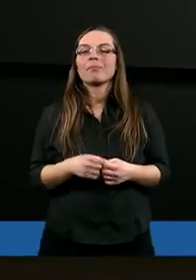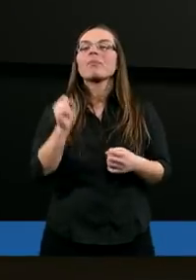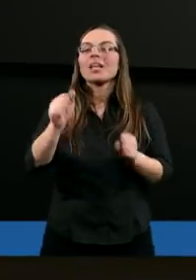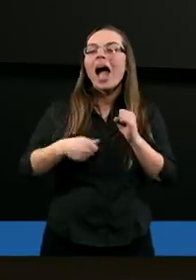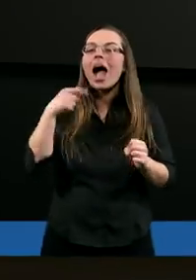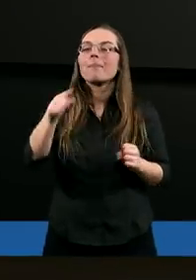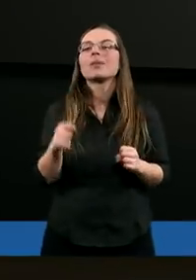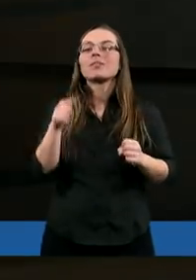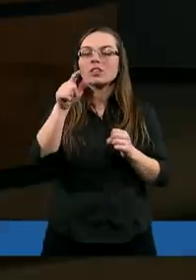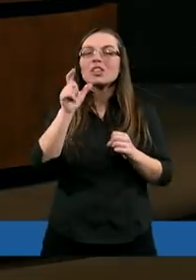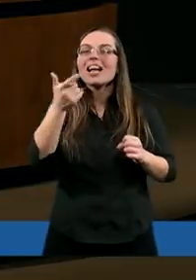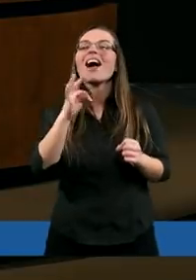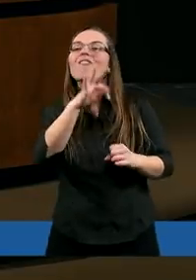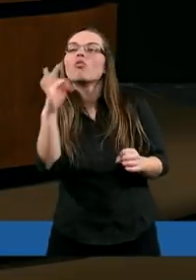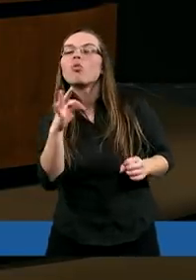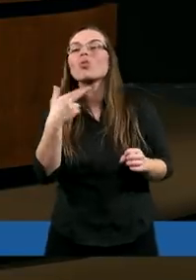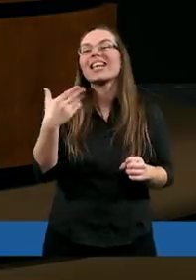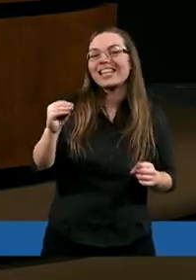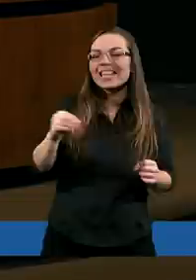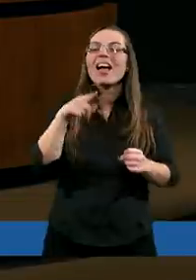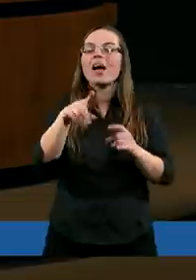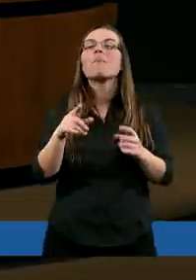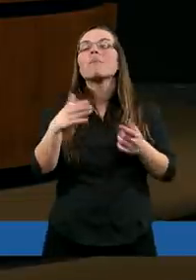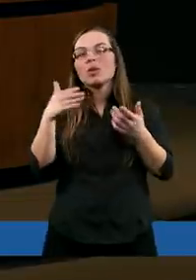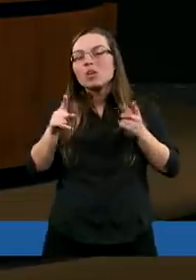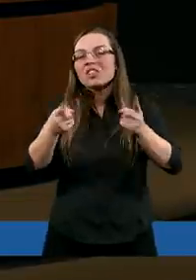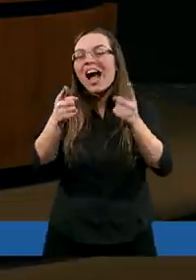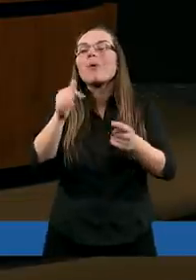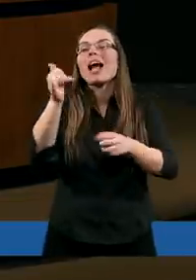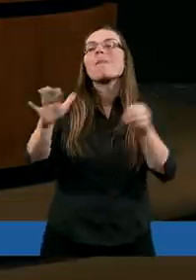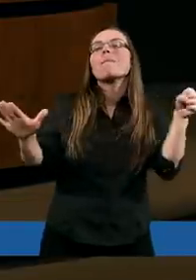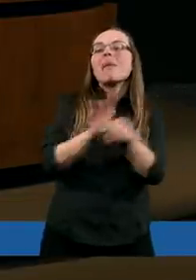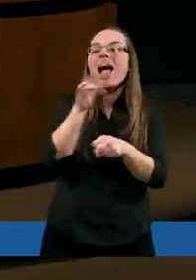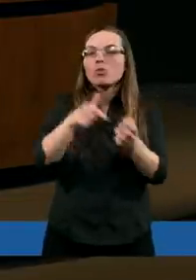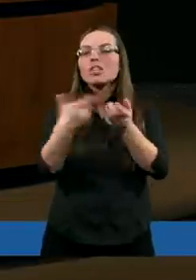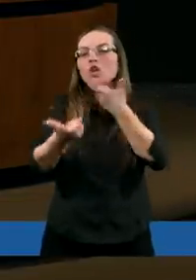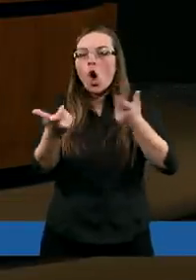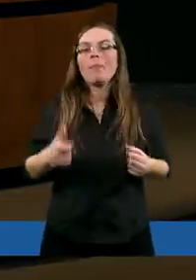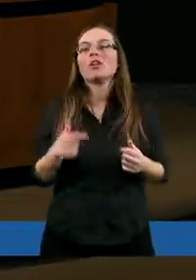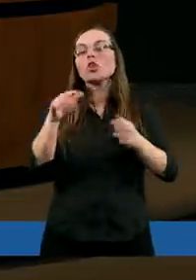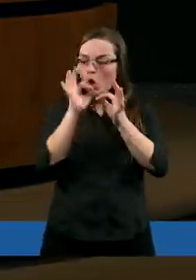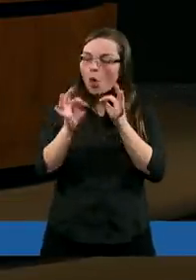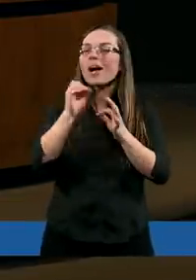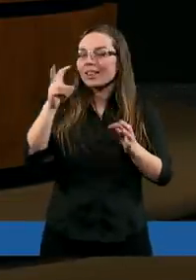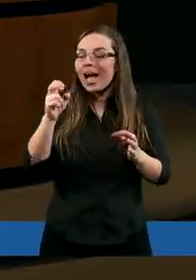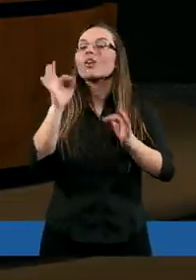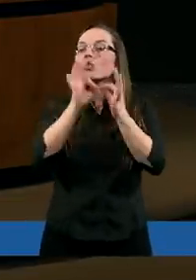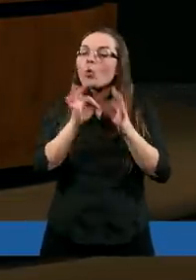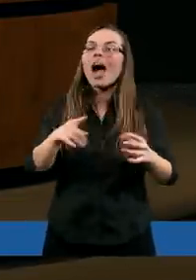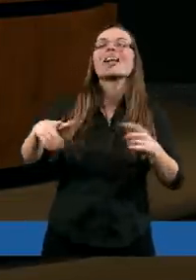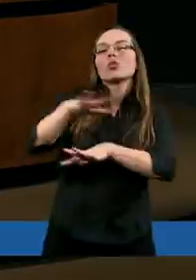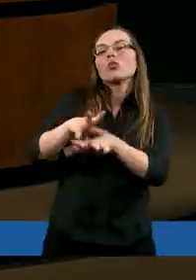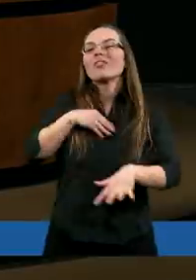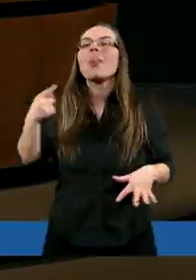Aby... Kto jakie funkcje w zborze antiocheńskim ma pełnić? Dokładnie, dokładnie. Czyli Duch Święty dokładnie